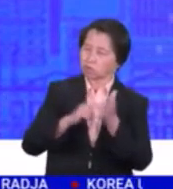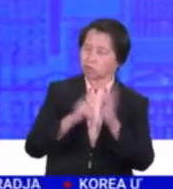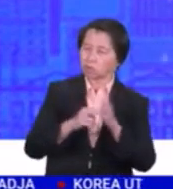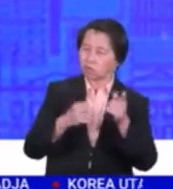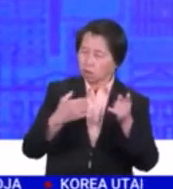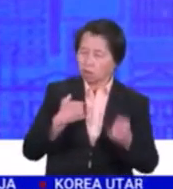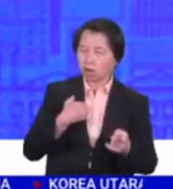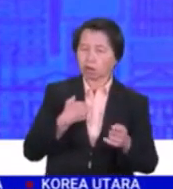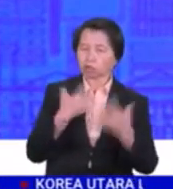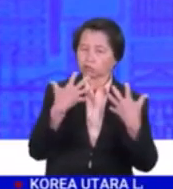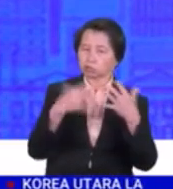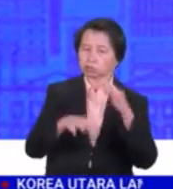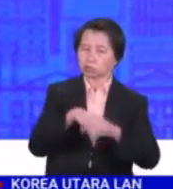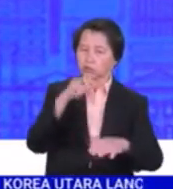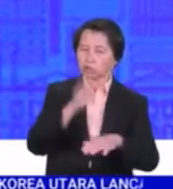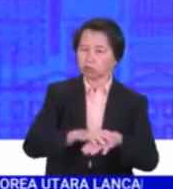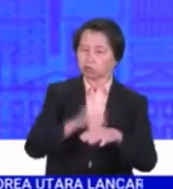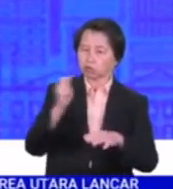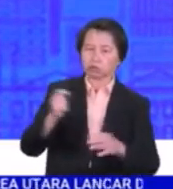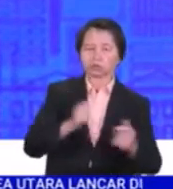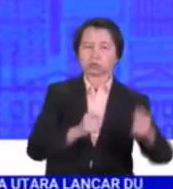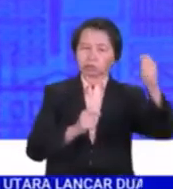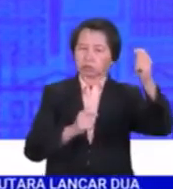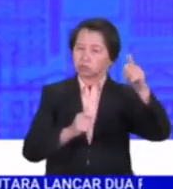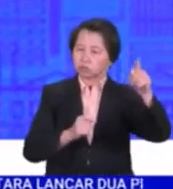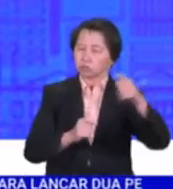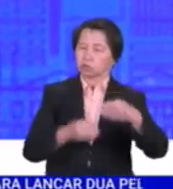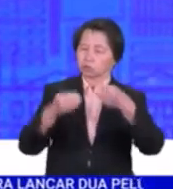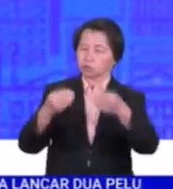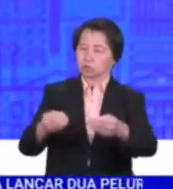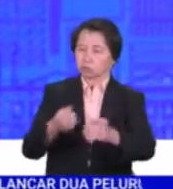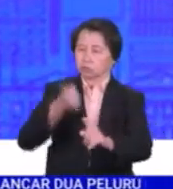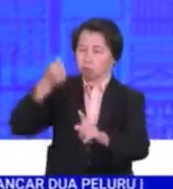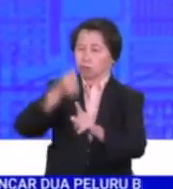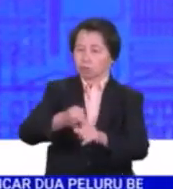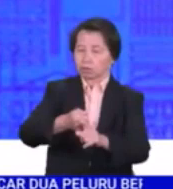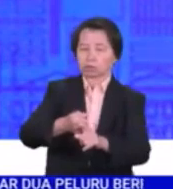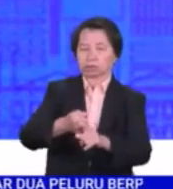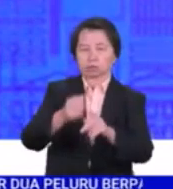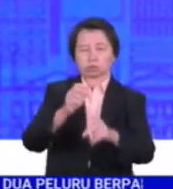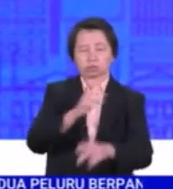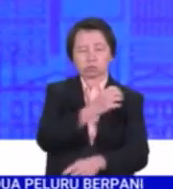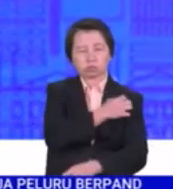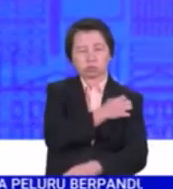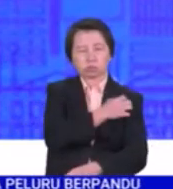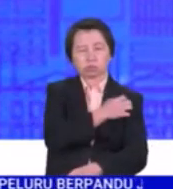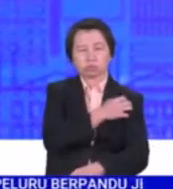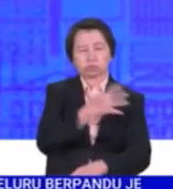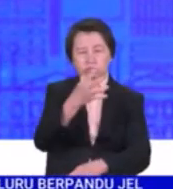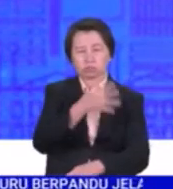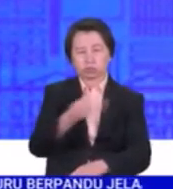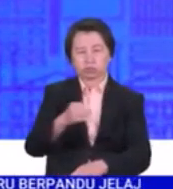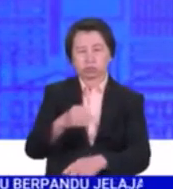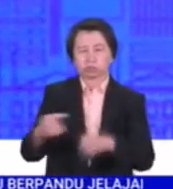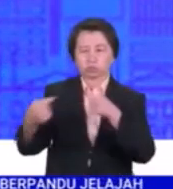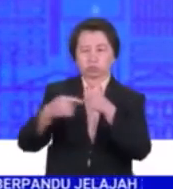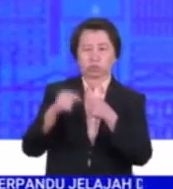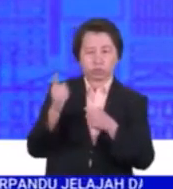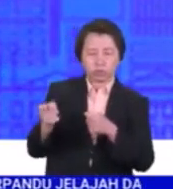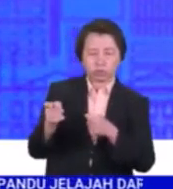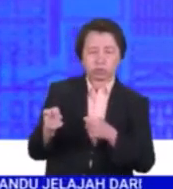menggambarkan wujudnya campur tangan di peringkat tertinggi yang memberikan arahan kepada pihak penguatkuasaan serta